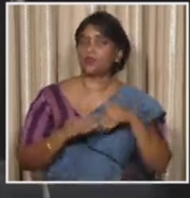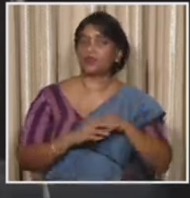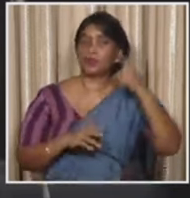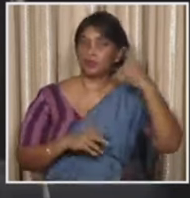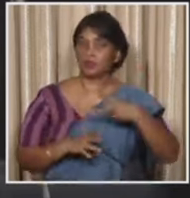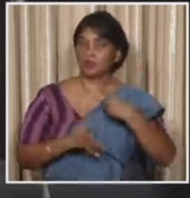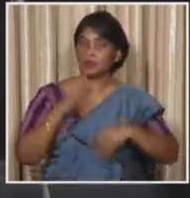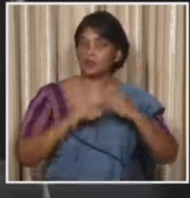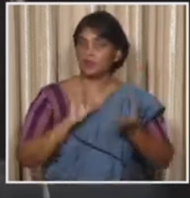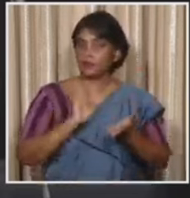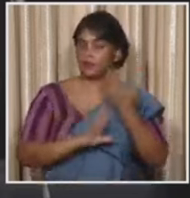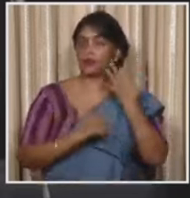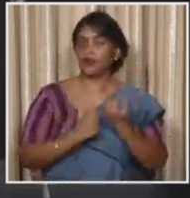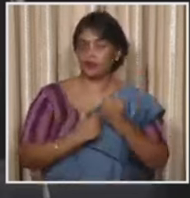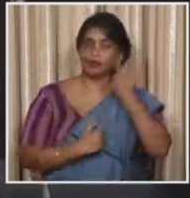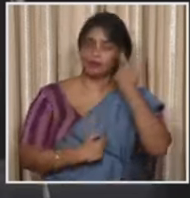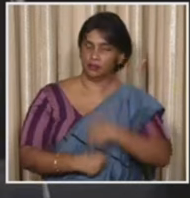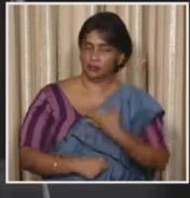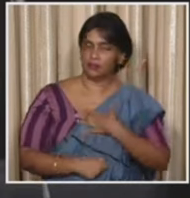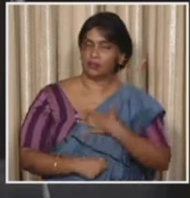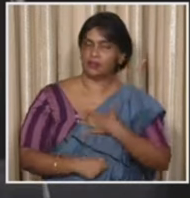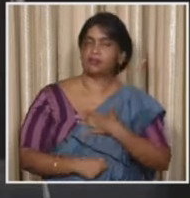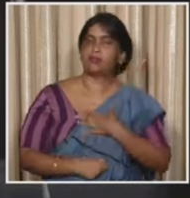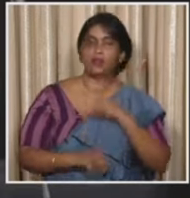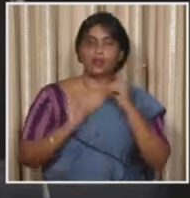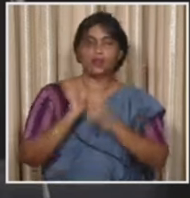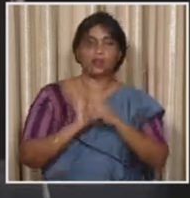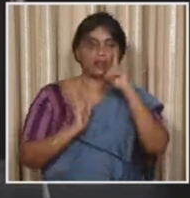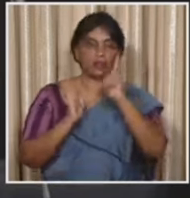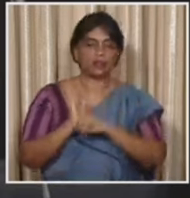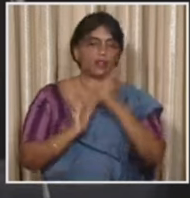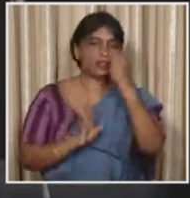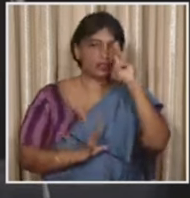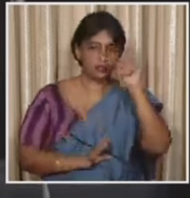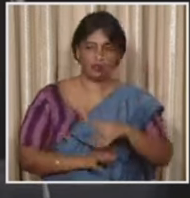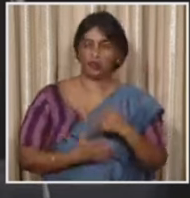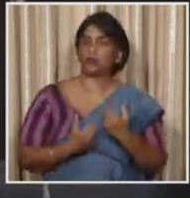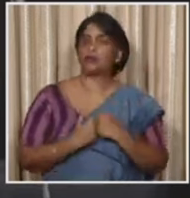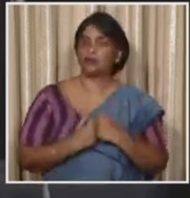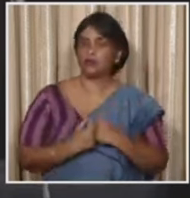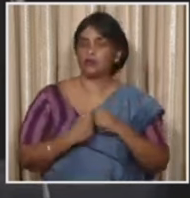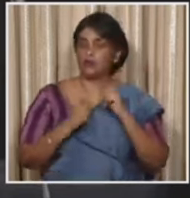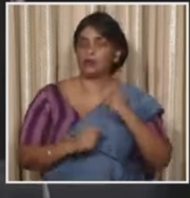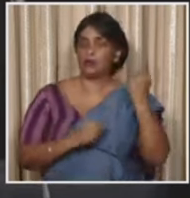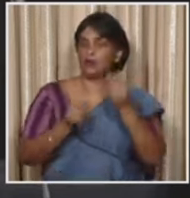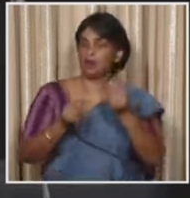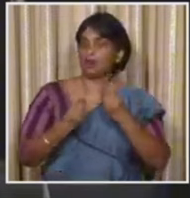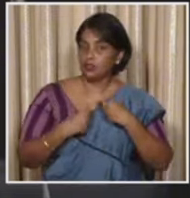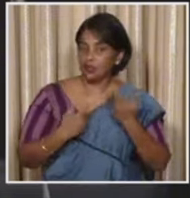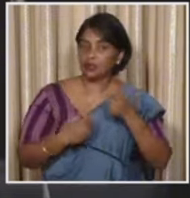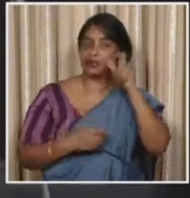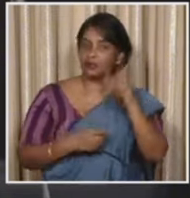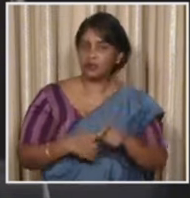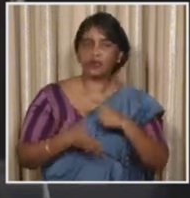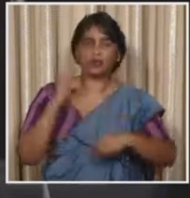වැඩියෙන් ඡන්දගත් ජනතා නියෝජිතයා. මම 113,000 ඡන්ද ගත්තා. ඒ මට කතා දෙන්න බෑ කියපු පුද්ගලයා මං හිතන්නේ